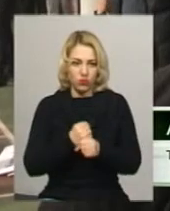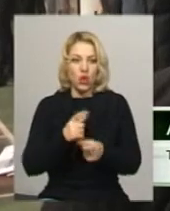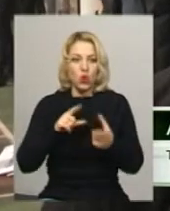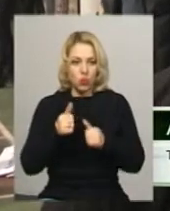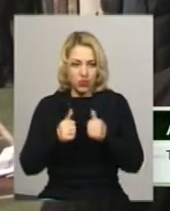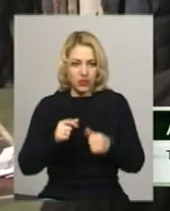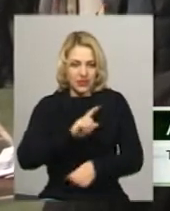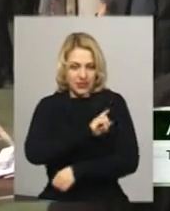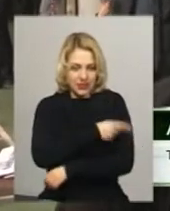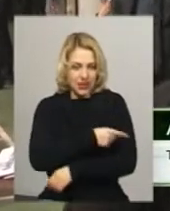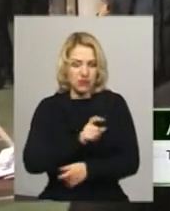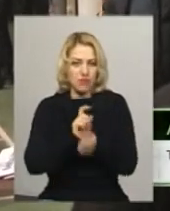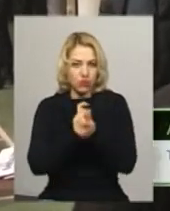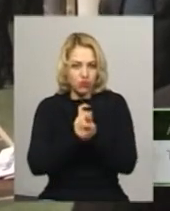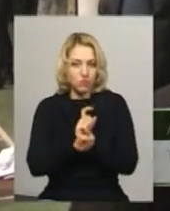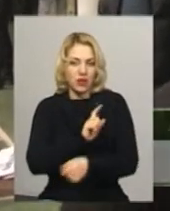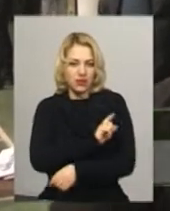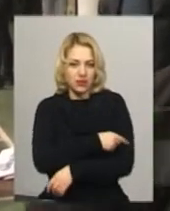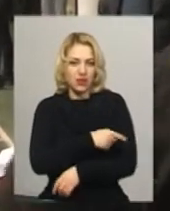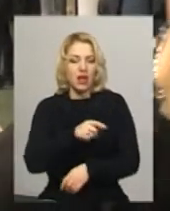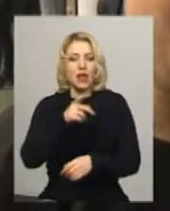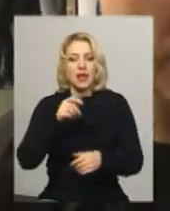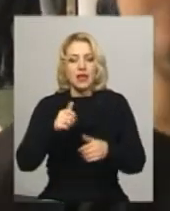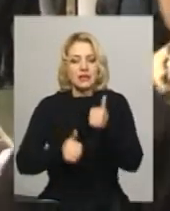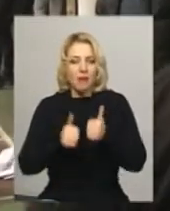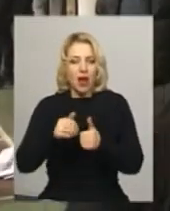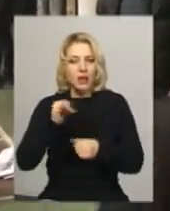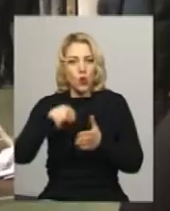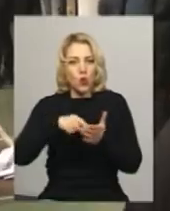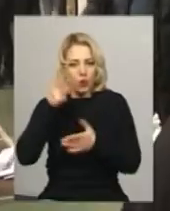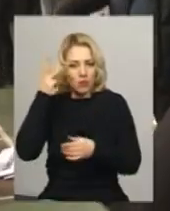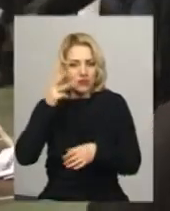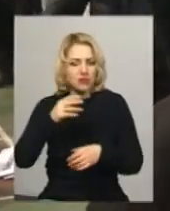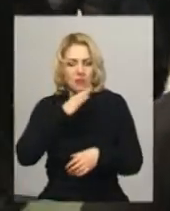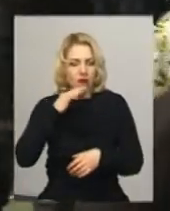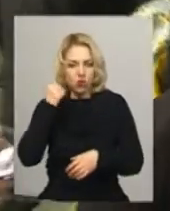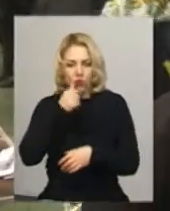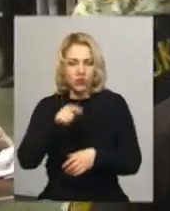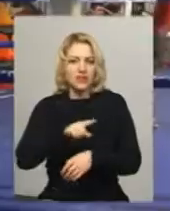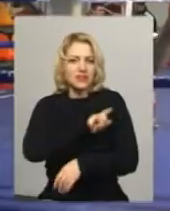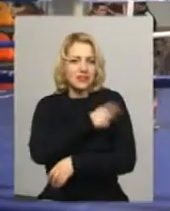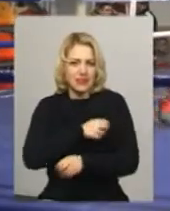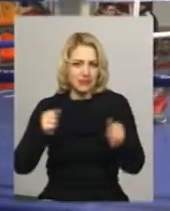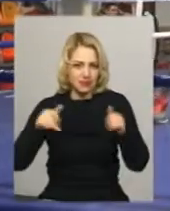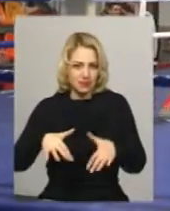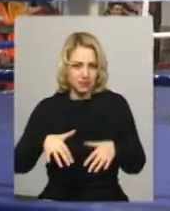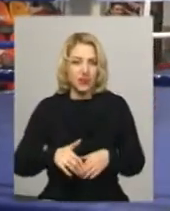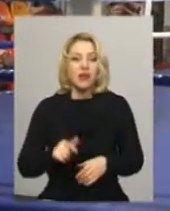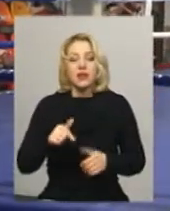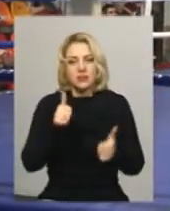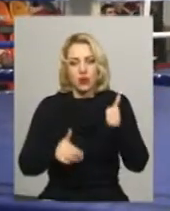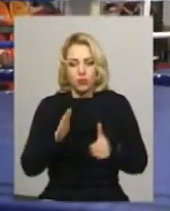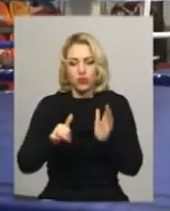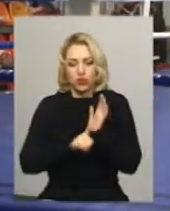цей сильний, боротьба не буде легка. Змагання в Хмельницькому проводяться багато років. Сюди приїжджають найсильніші спортсмени з України. Змагання триватимуть